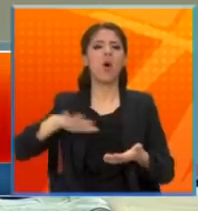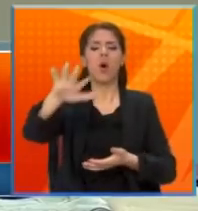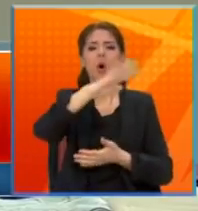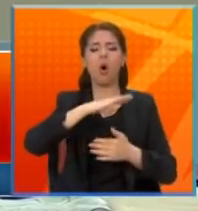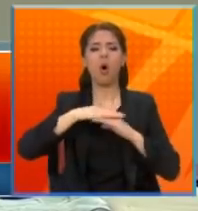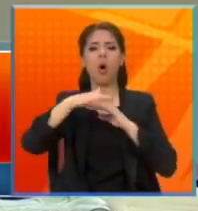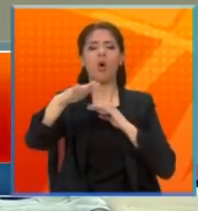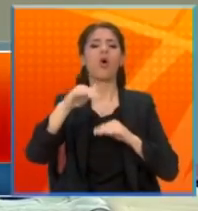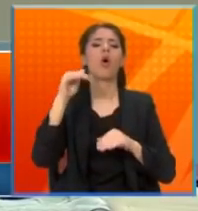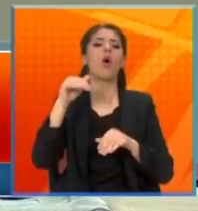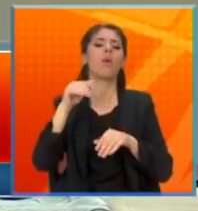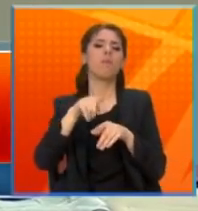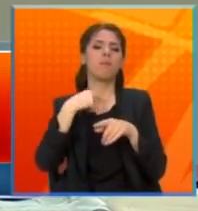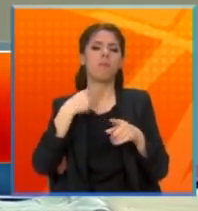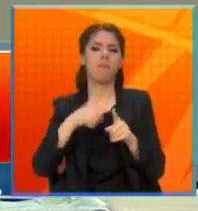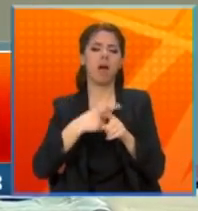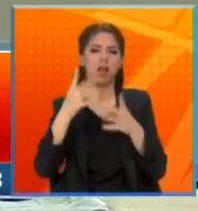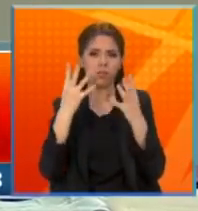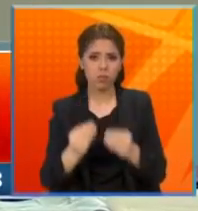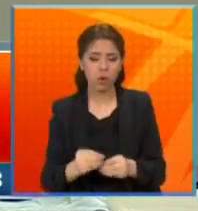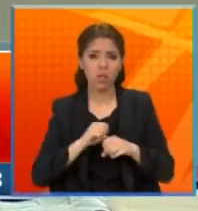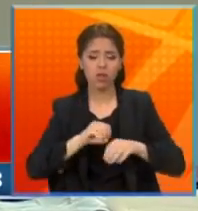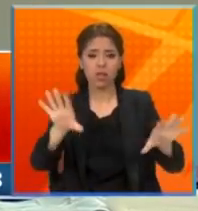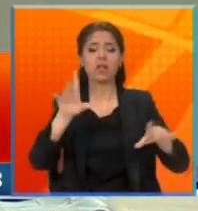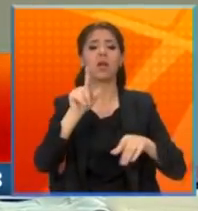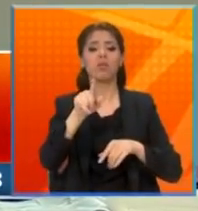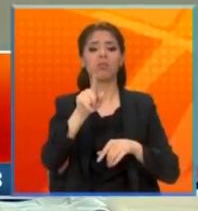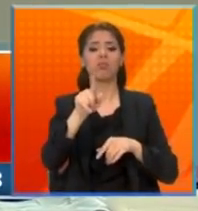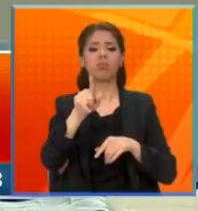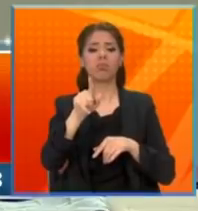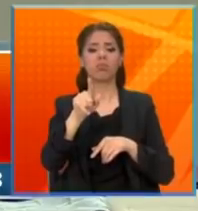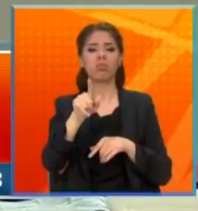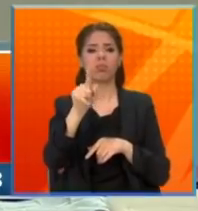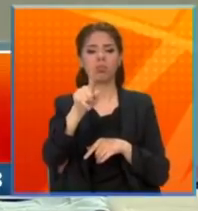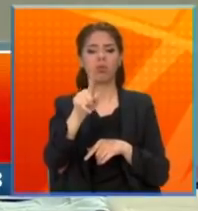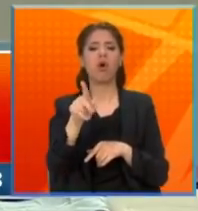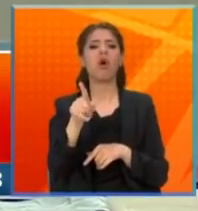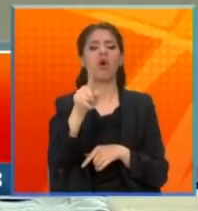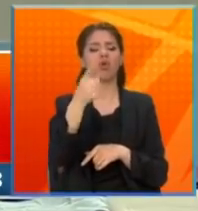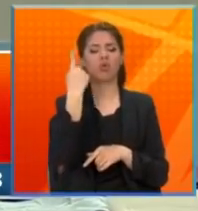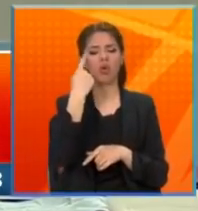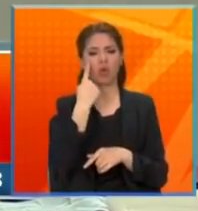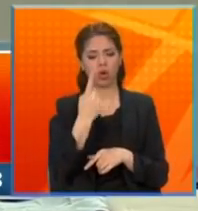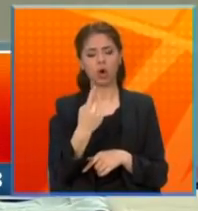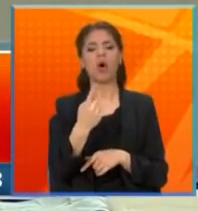dün itibariyle olan rakamları, yoğun bakım rakamları doğru olan rakamlar ama dün